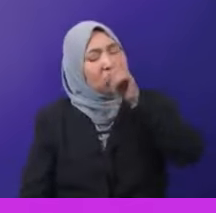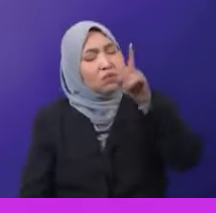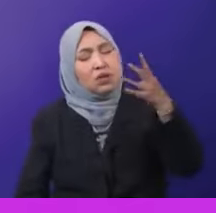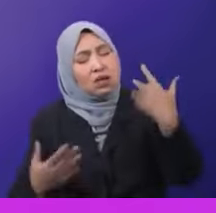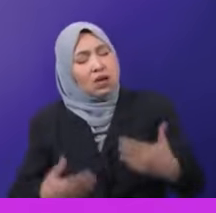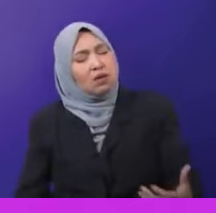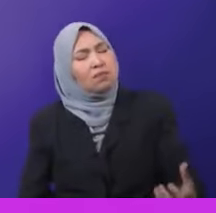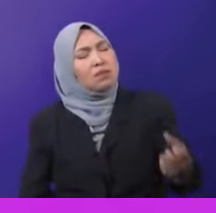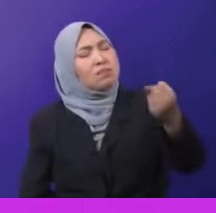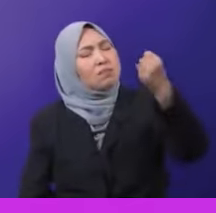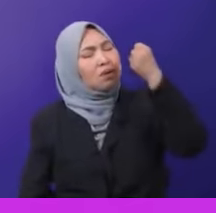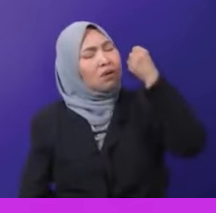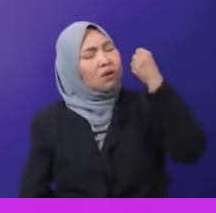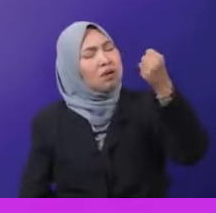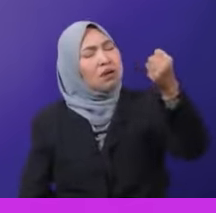استمسك